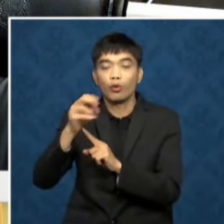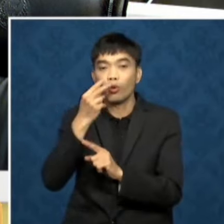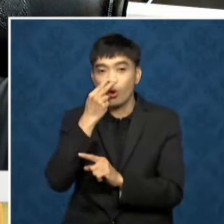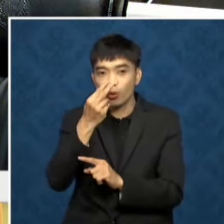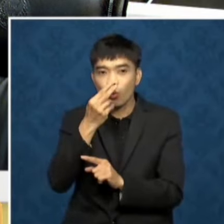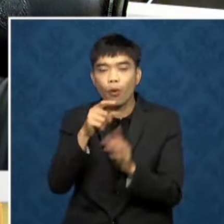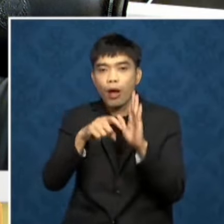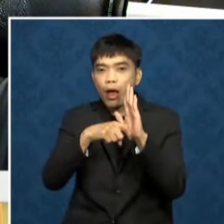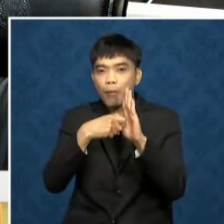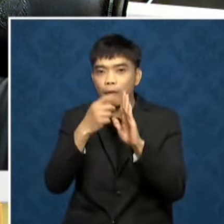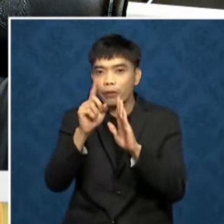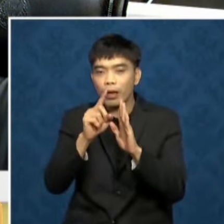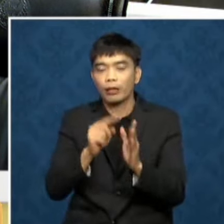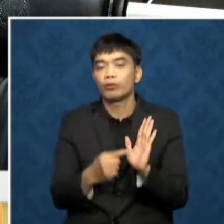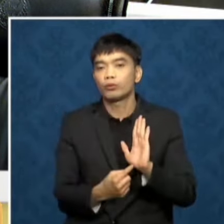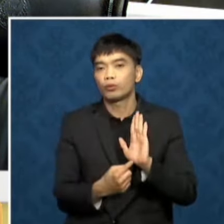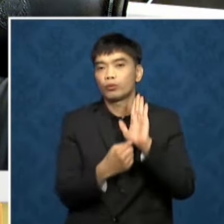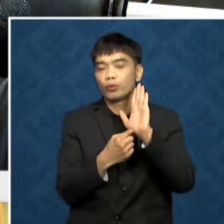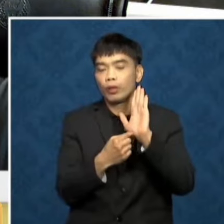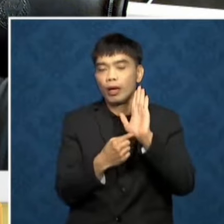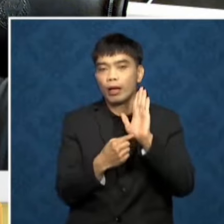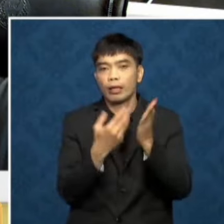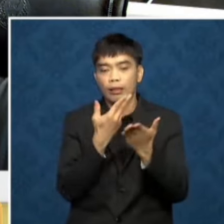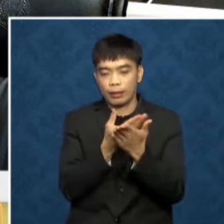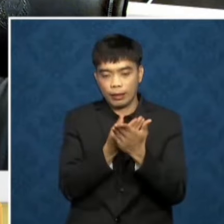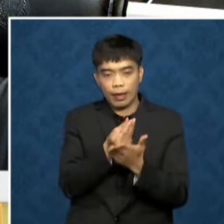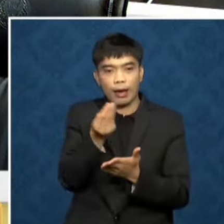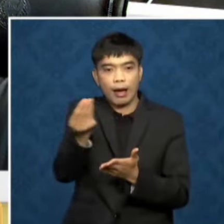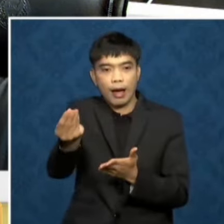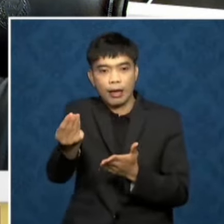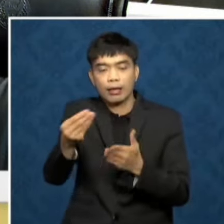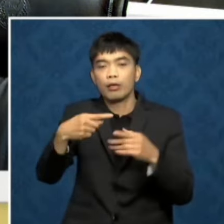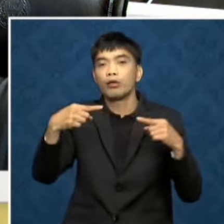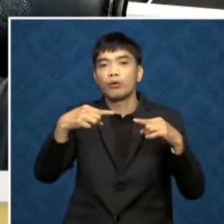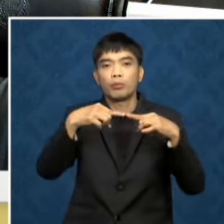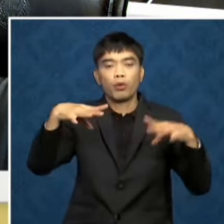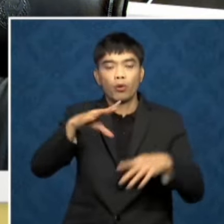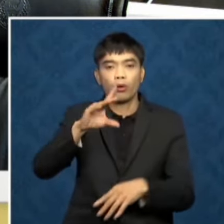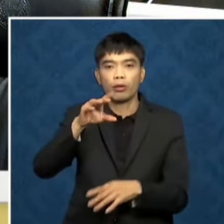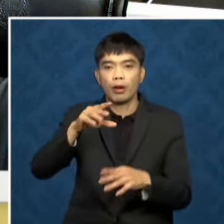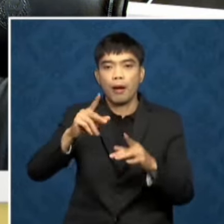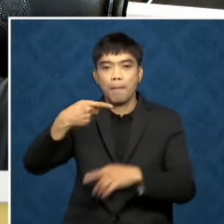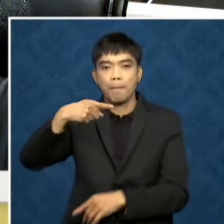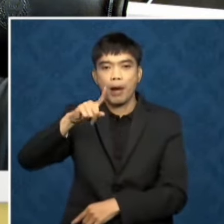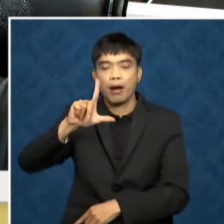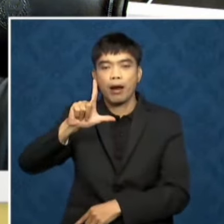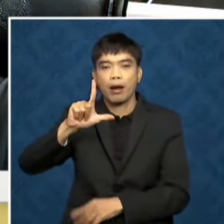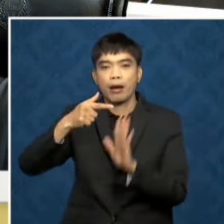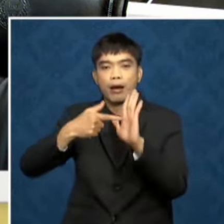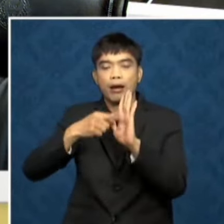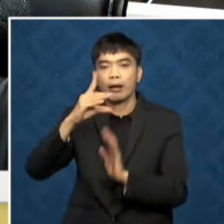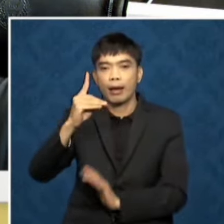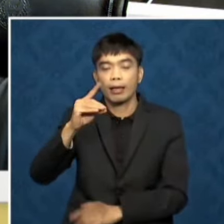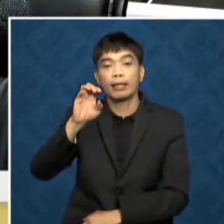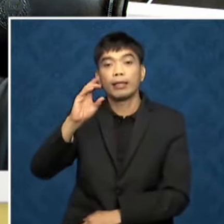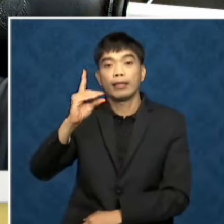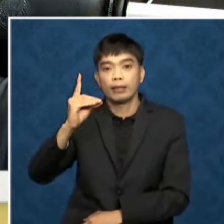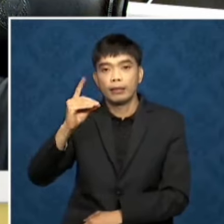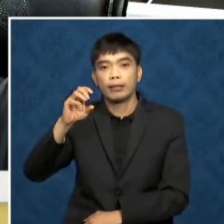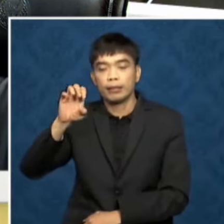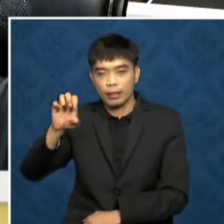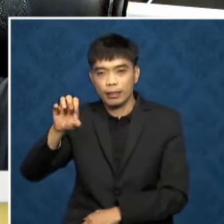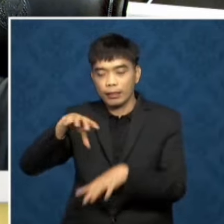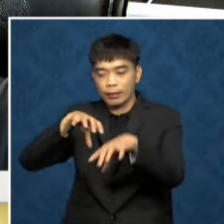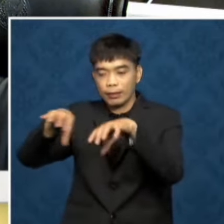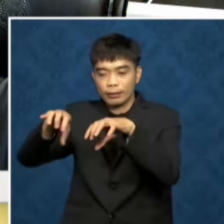ประธานอย่างแรกในเรื่องของงบประมาณผิดฝาผิดตัวครับในสำนักปลัดกระทรวงดีอีครับมีโครงการจัดสรรงบประมาณ